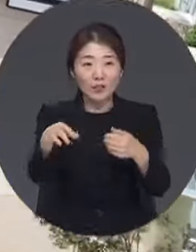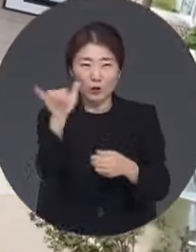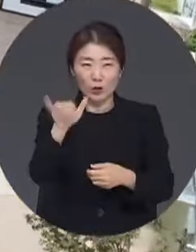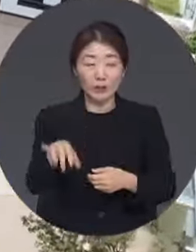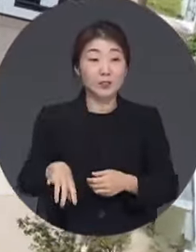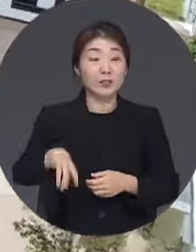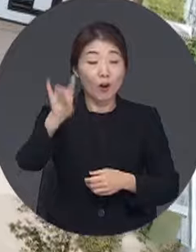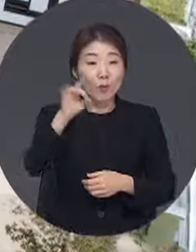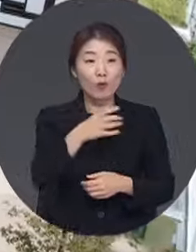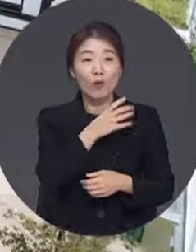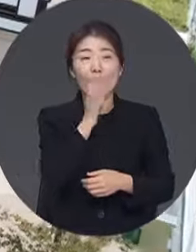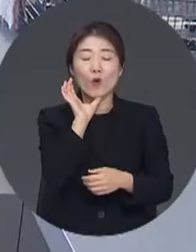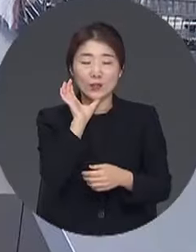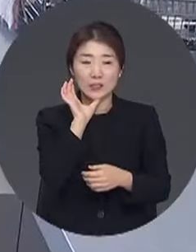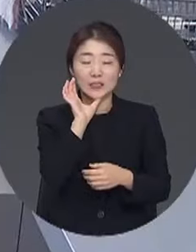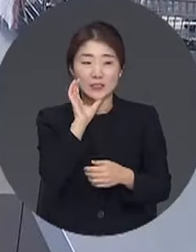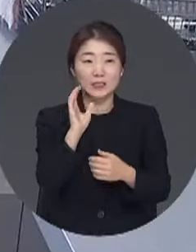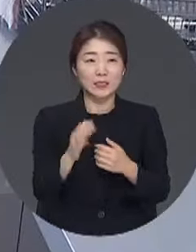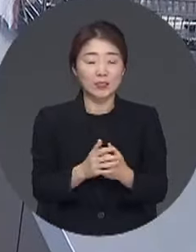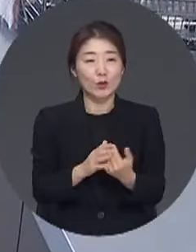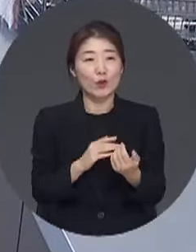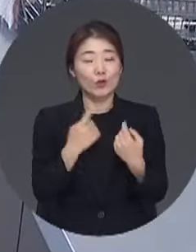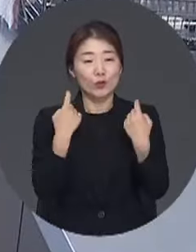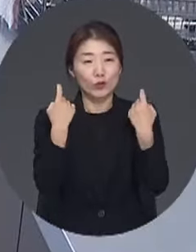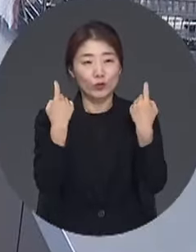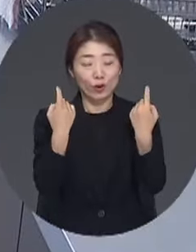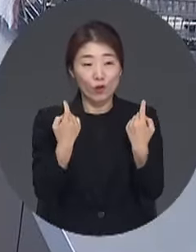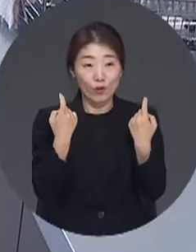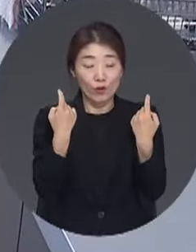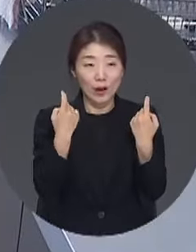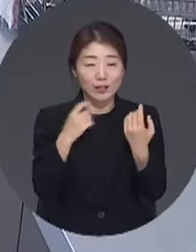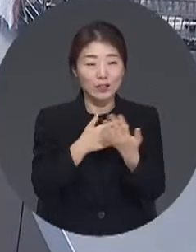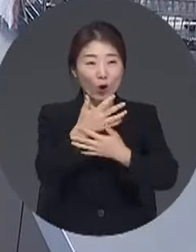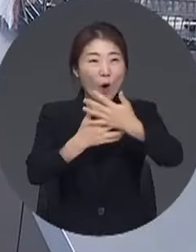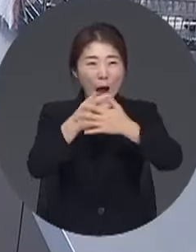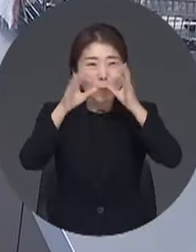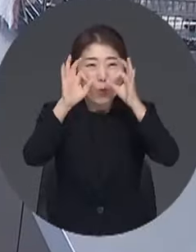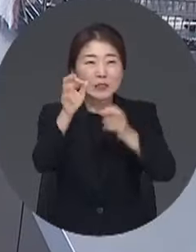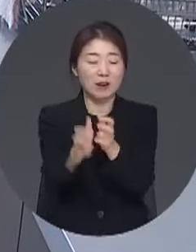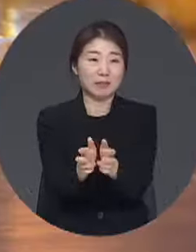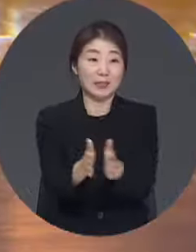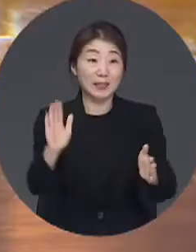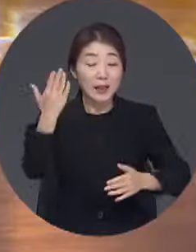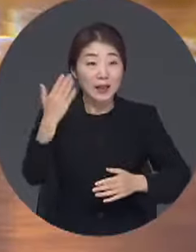처음으로 어르신 영화관리 사업을 시작했습니다에